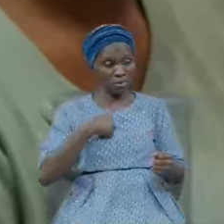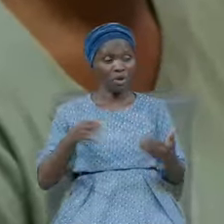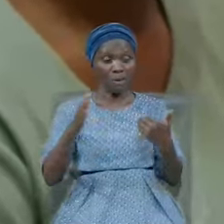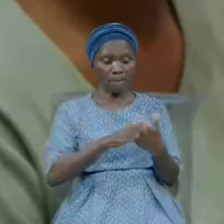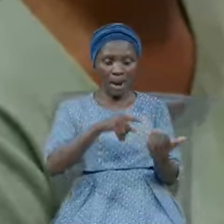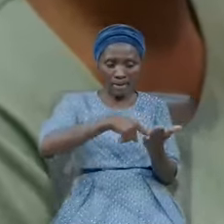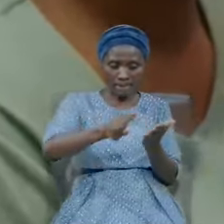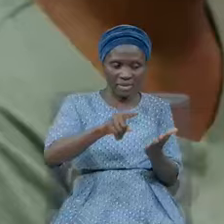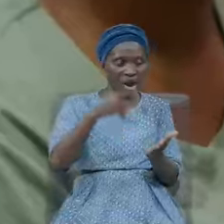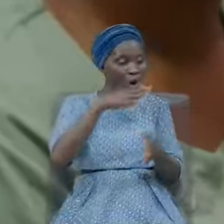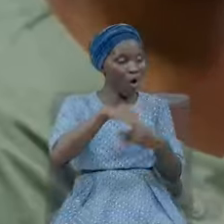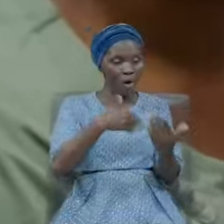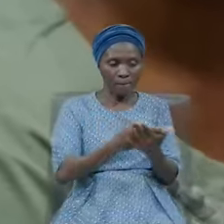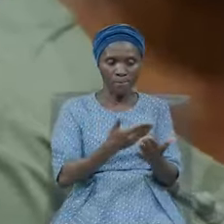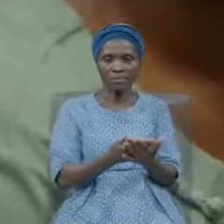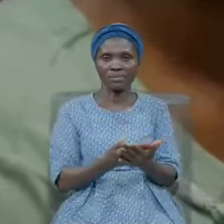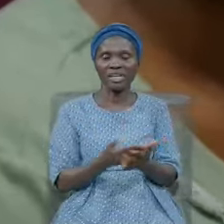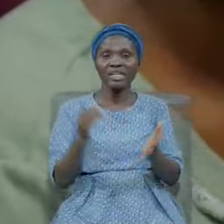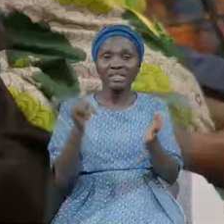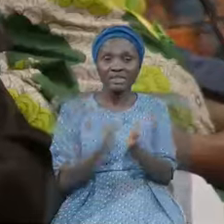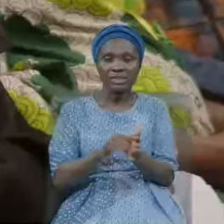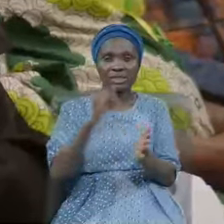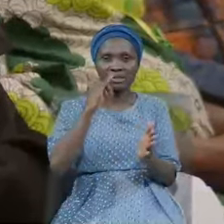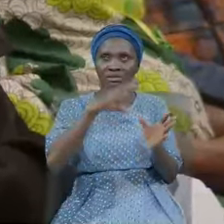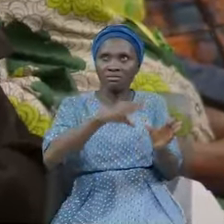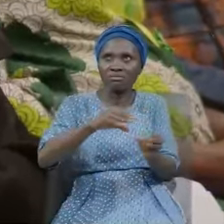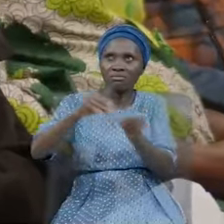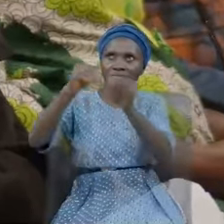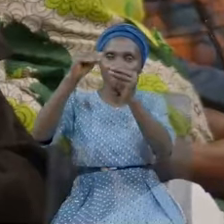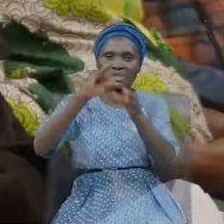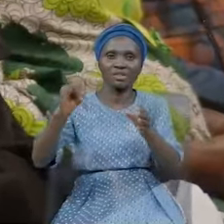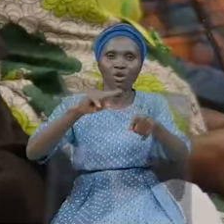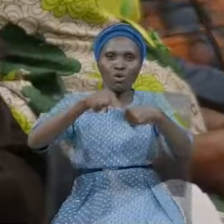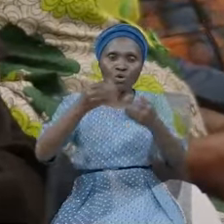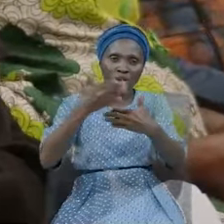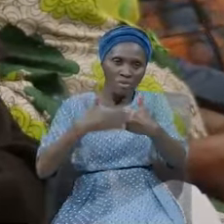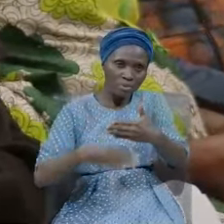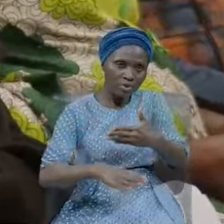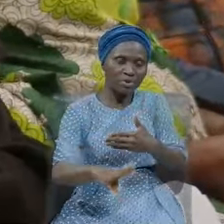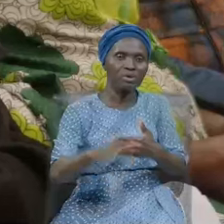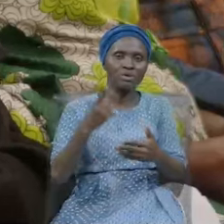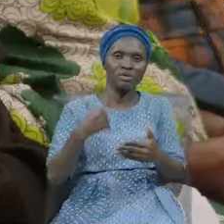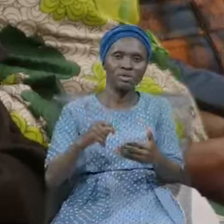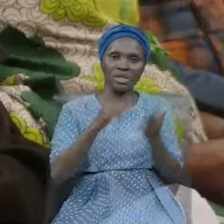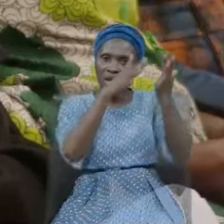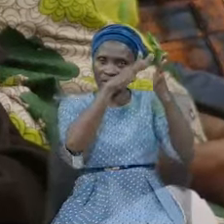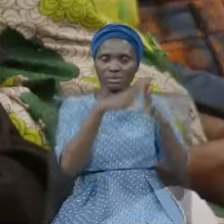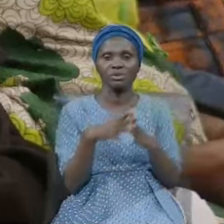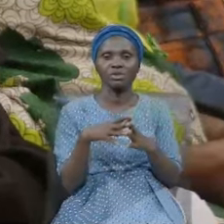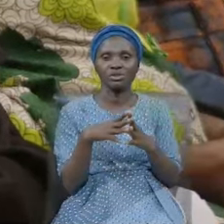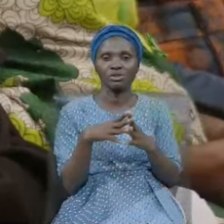Ça, c'est transcendant. C'est aller au-delà de ce qu'on